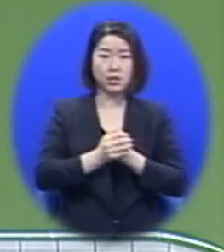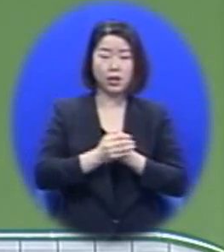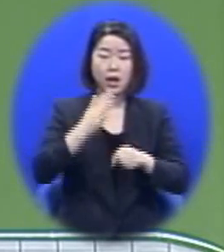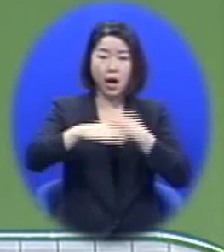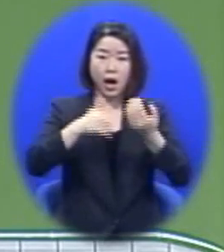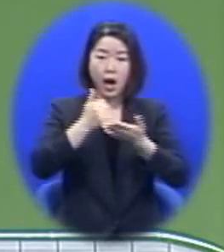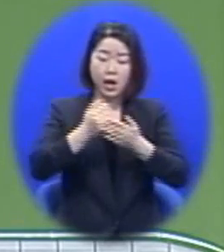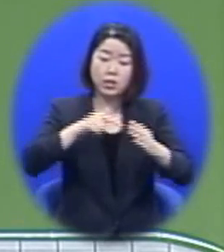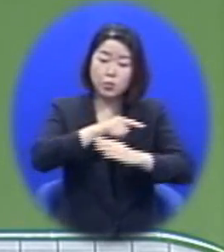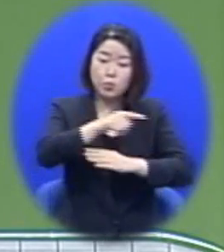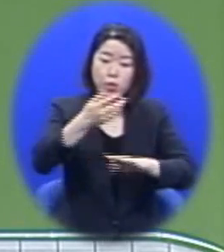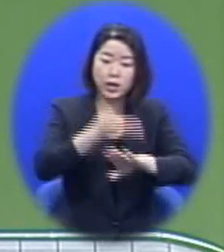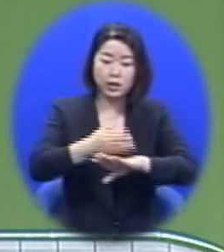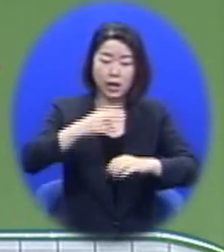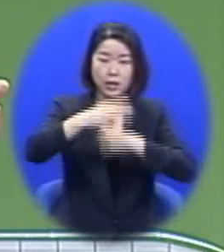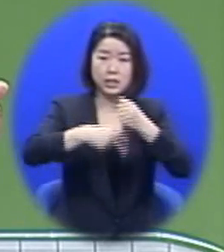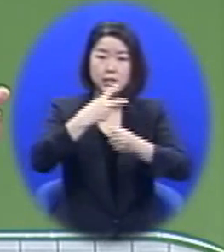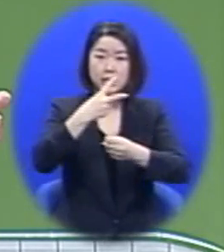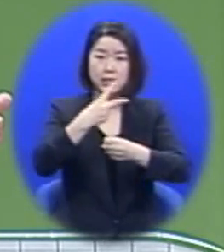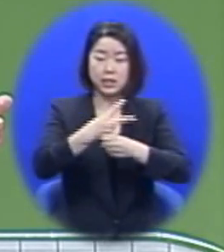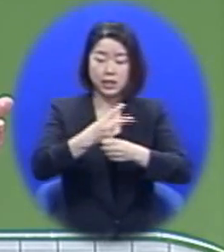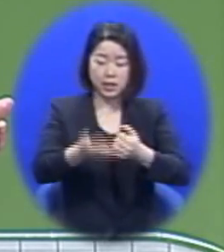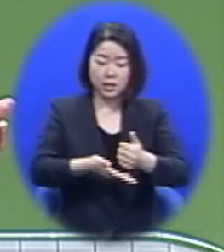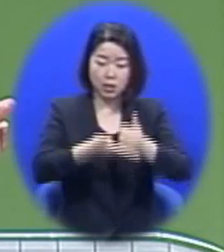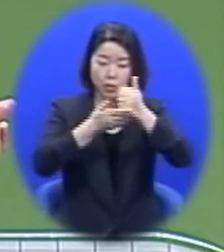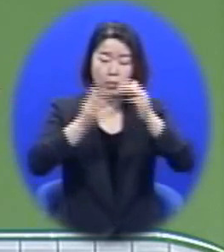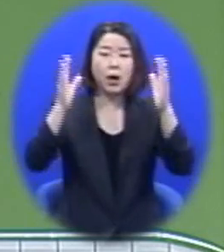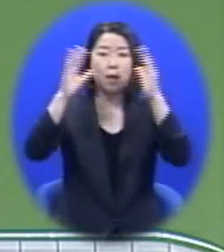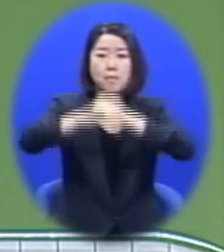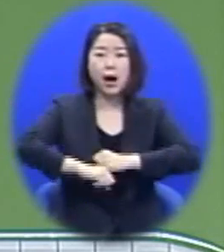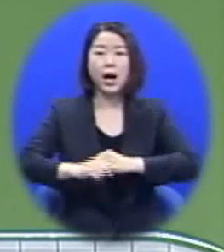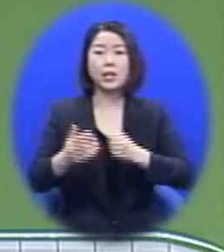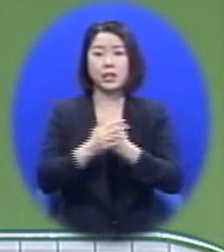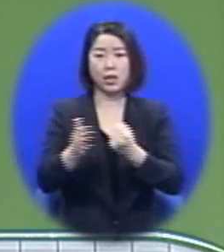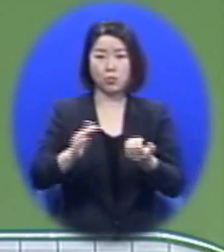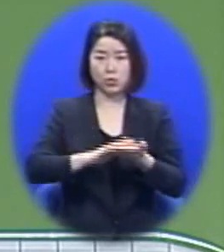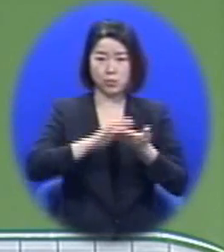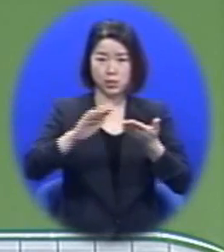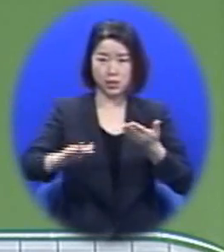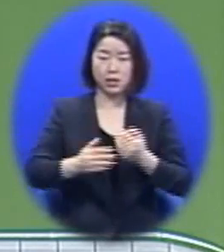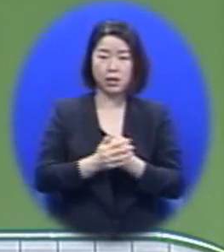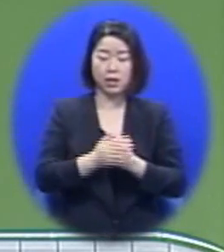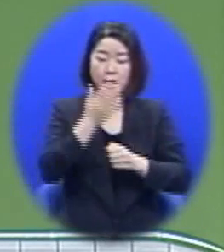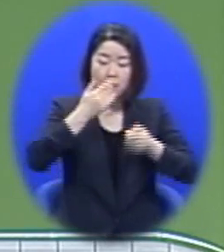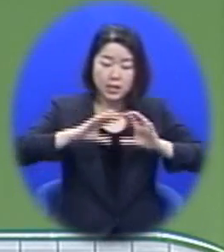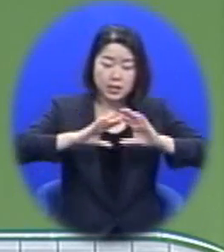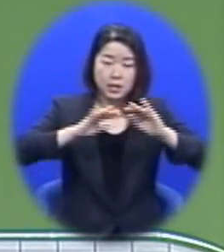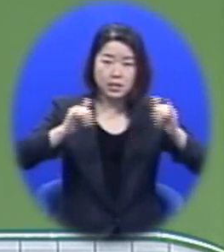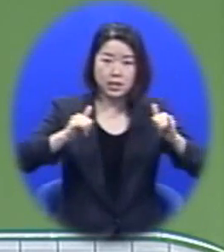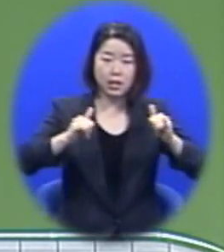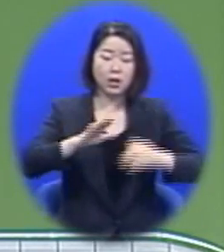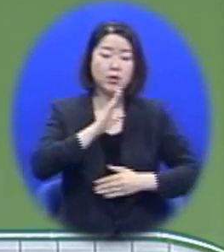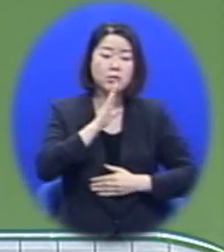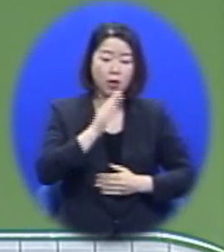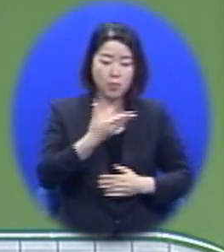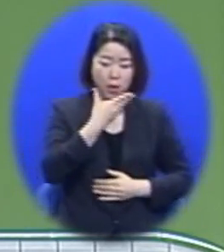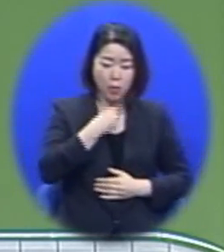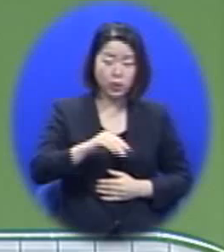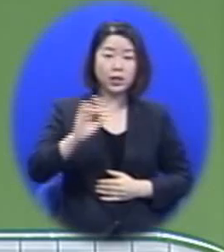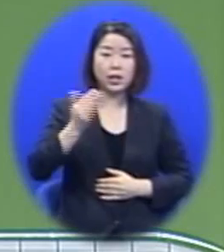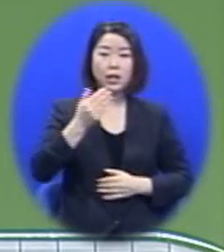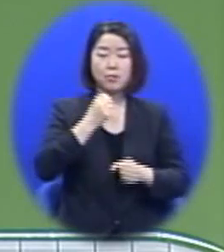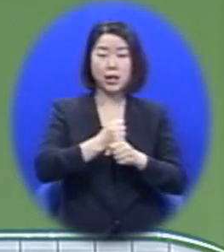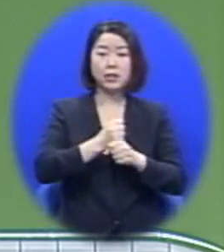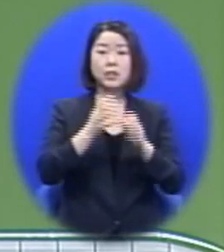하나님 외에 다른 신을 섬기면 망하기 때문입니다. 이스라엘 백성을 진짜 복되게 하실 수 있는 분은 하나님밖에 없기